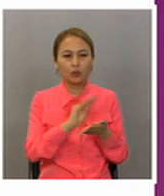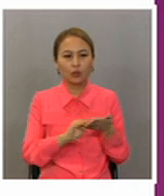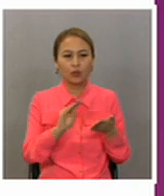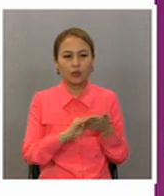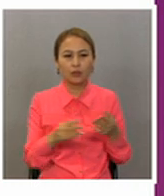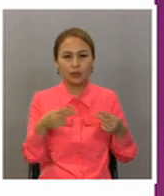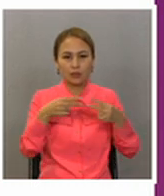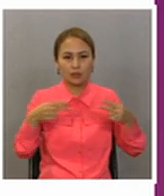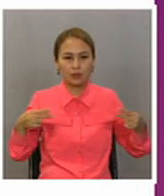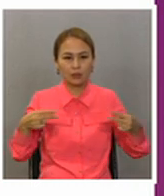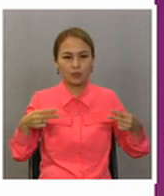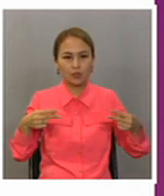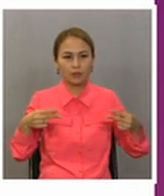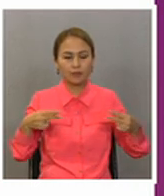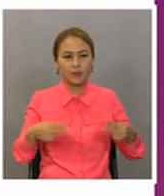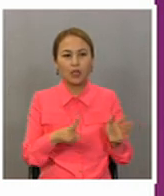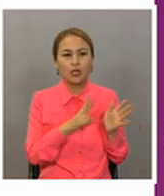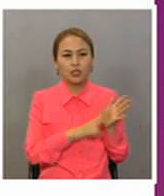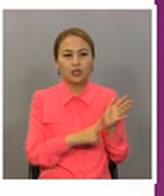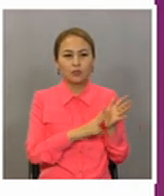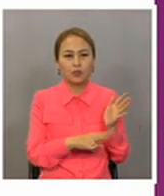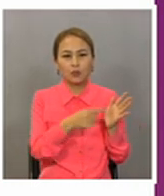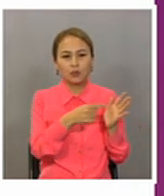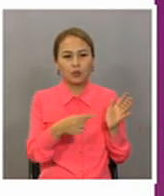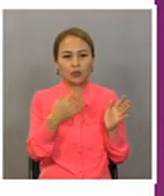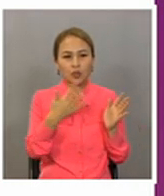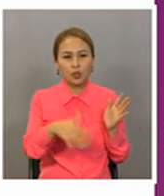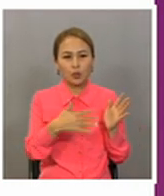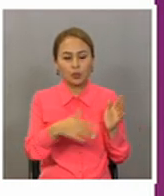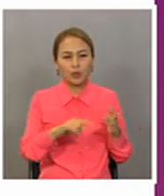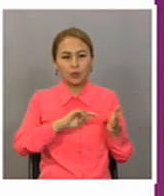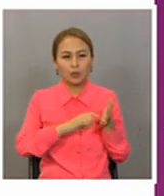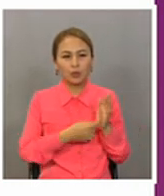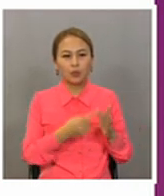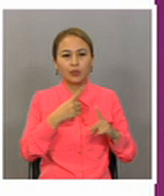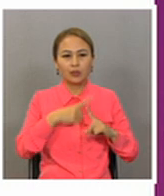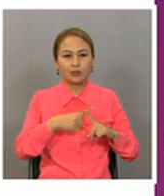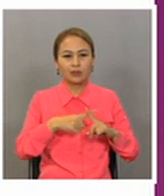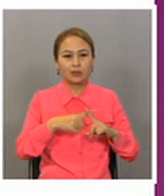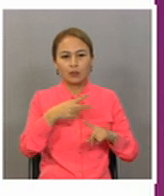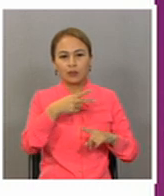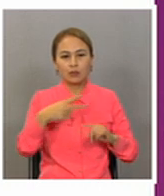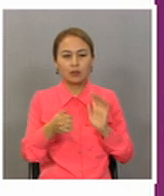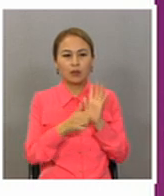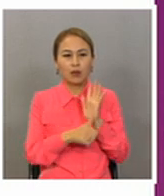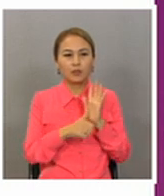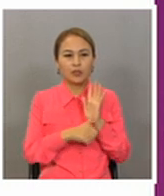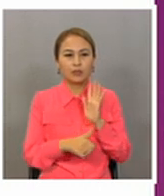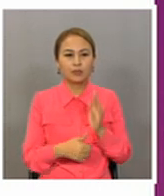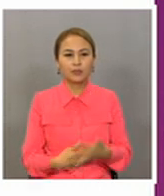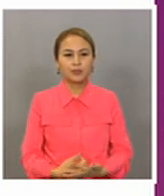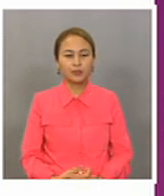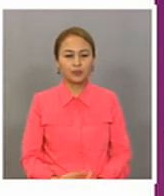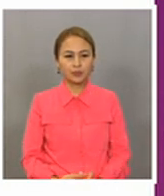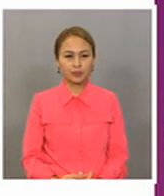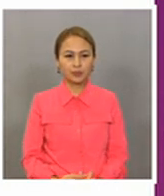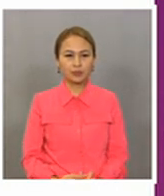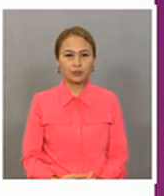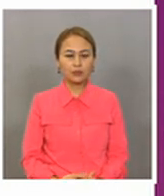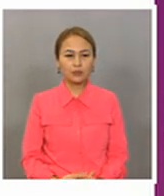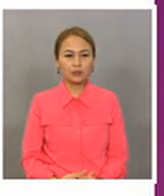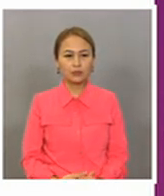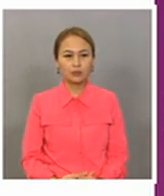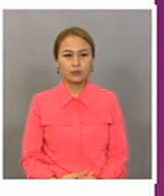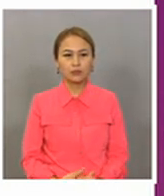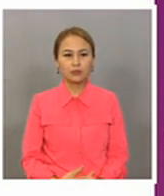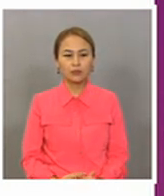теңестіреміз. 70 пен 50-дің айырмасының X-ге көбейтіндісі 60-қа тең түріндегі күрделі